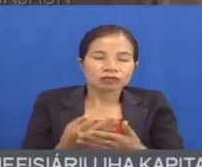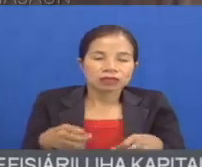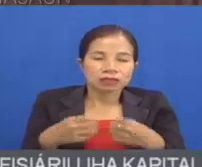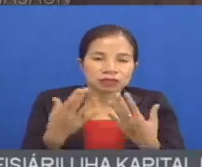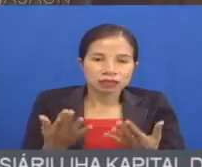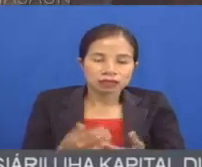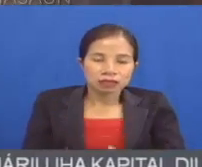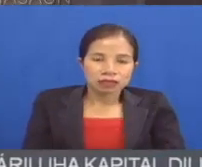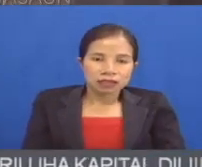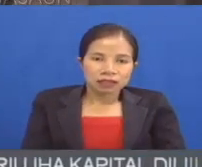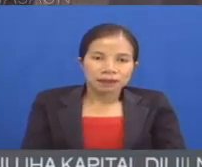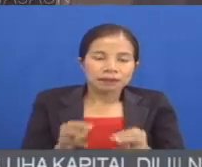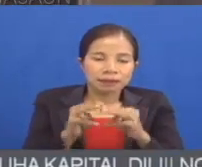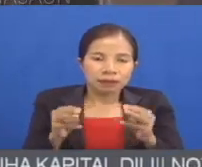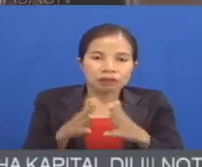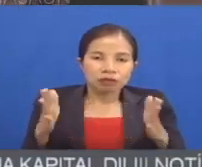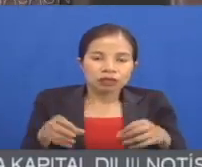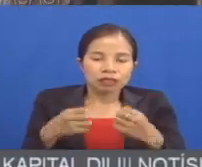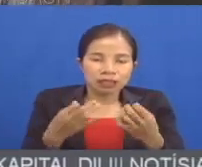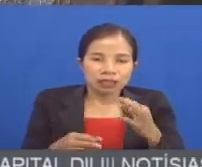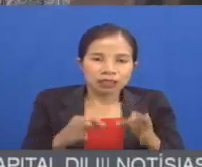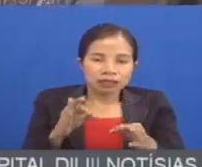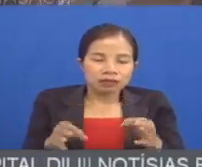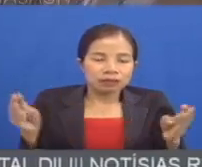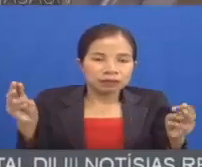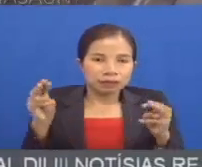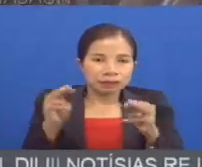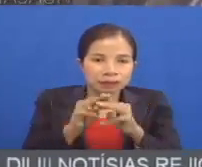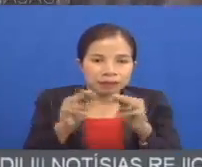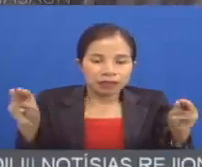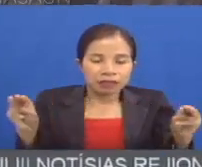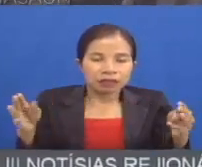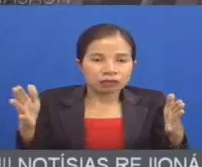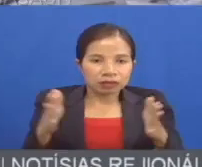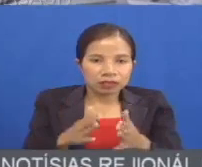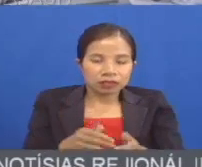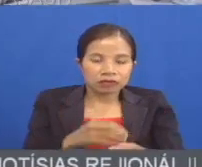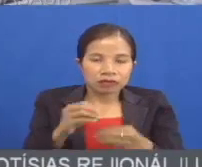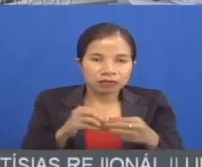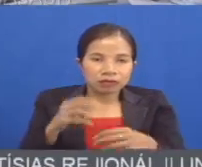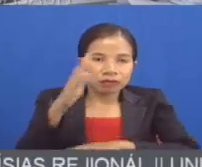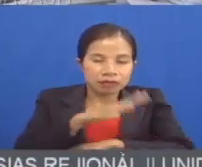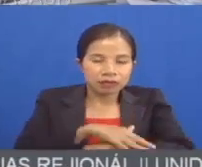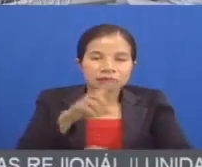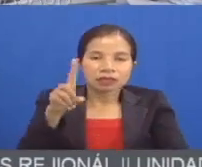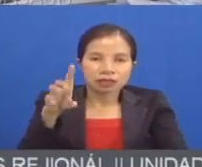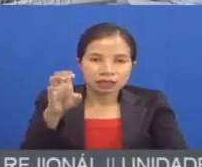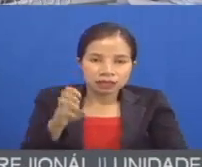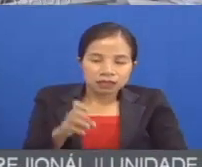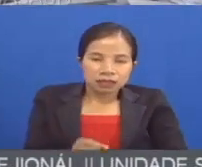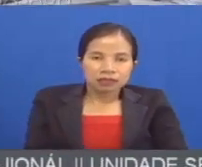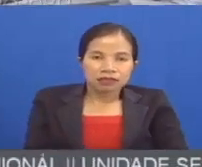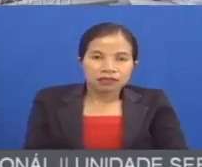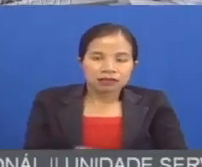ukuran bot ne hira kare breve ba osamento. Kalau ukuran ki sara kalau kona ba meza sirane 100, kalau